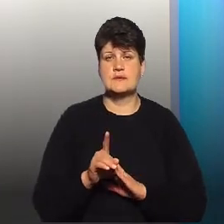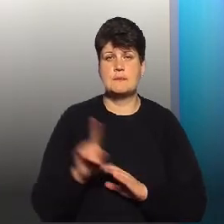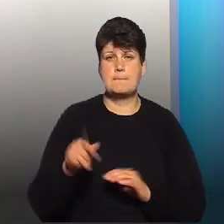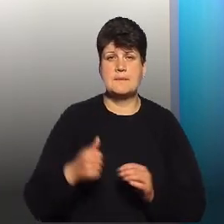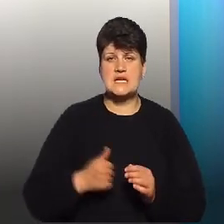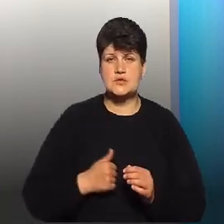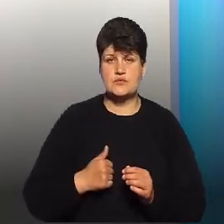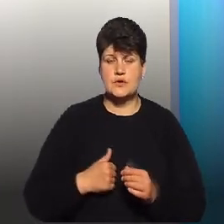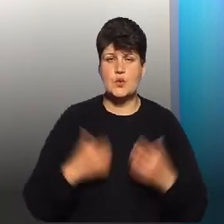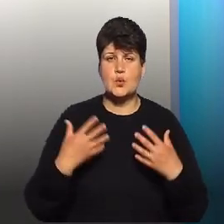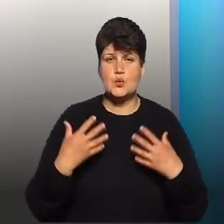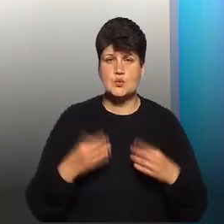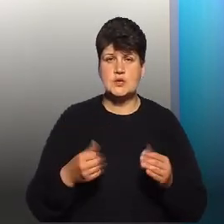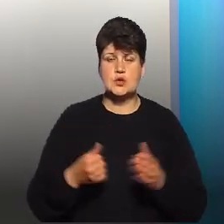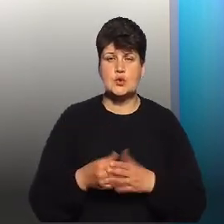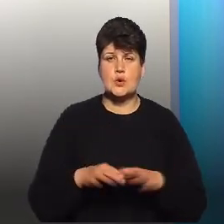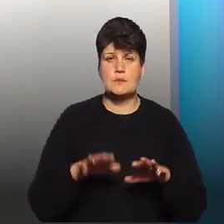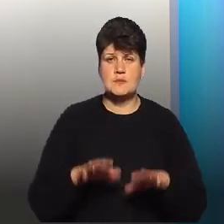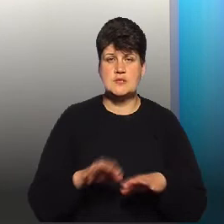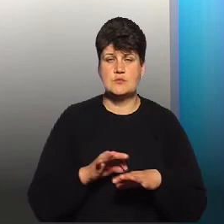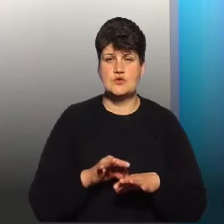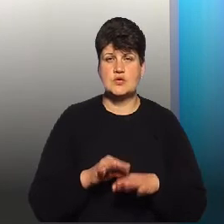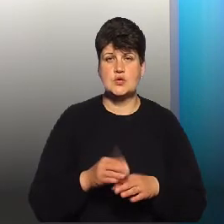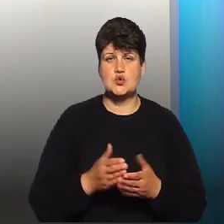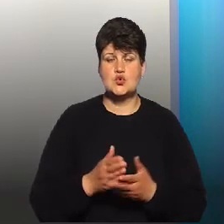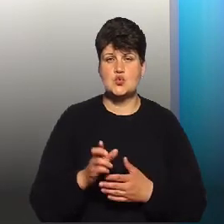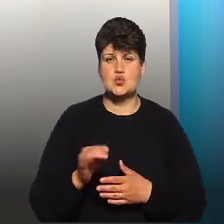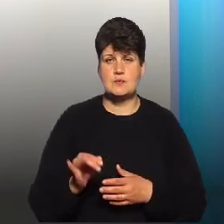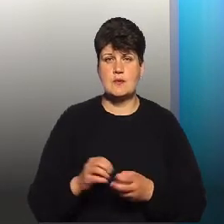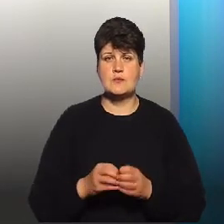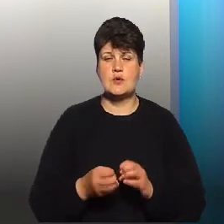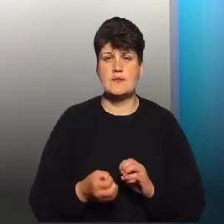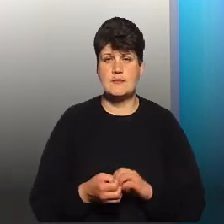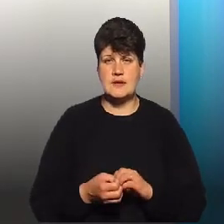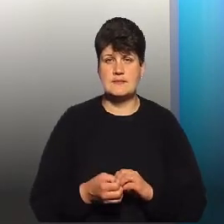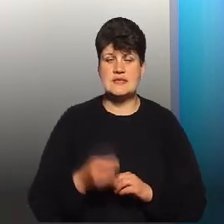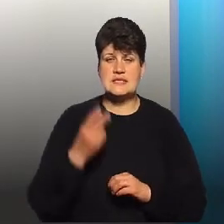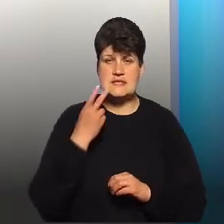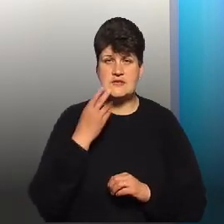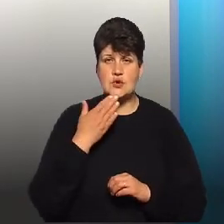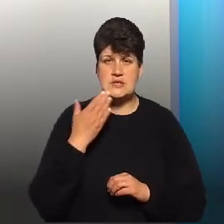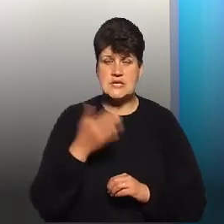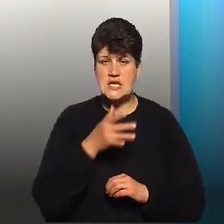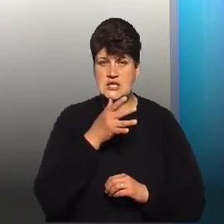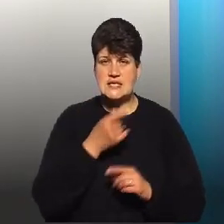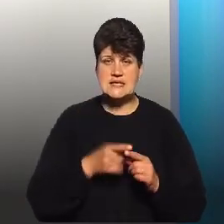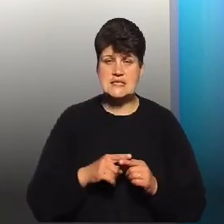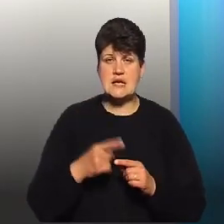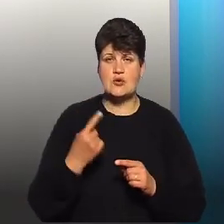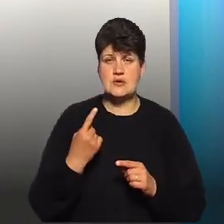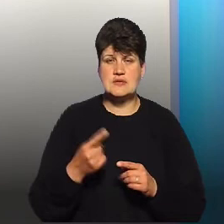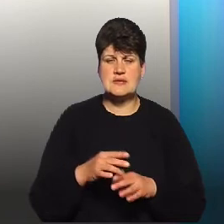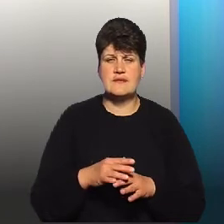до місця проходження служби. Проблематика завжди останні часи – це одна, чи масове ухилення